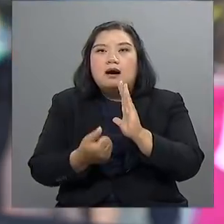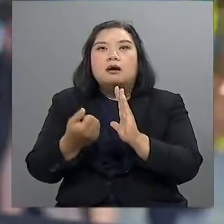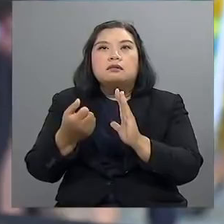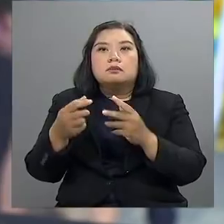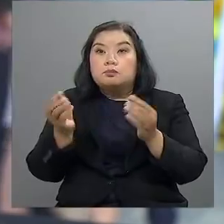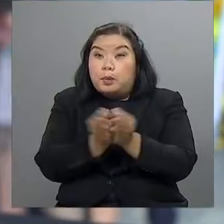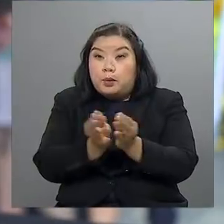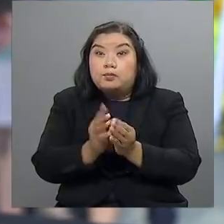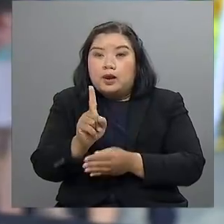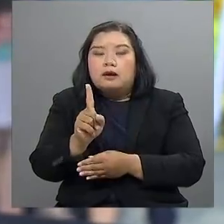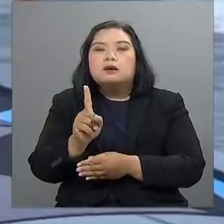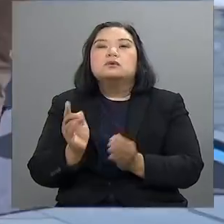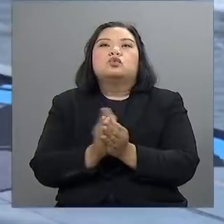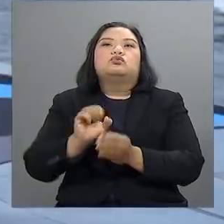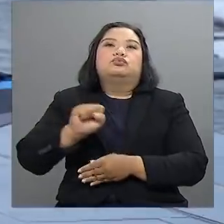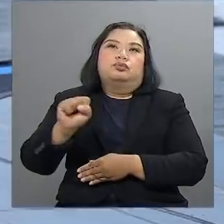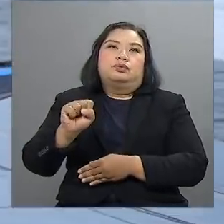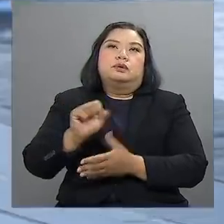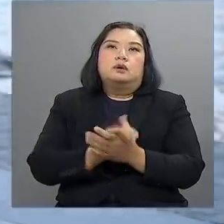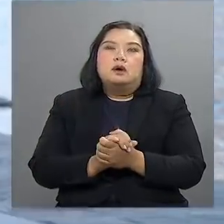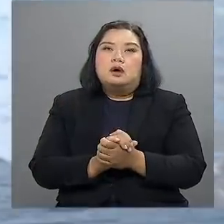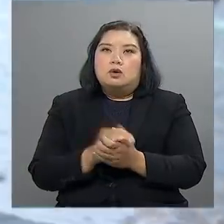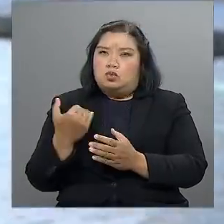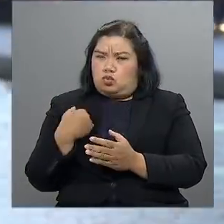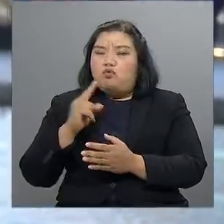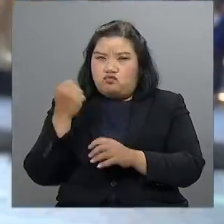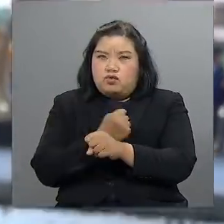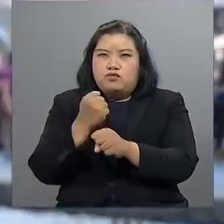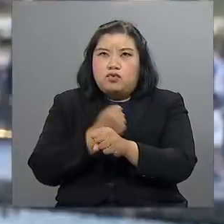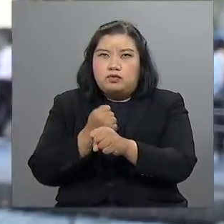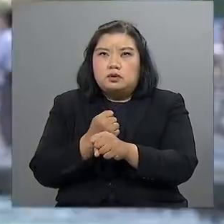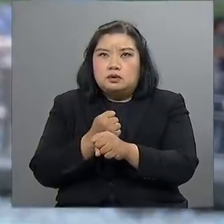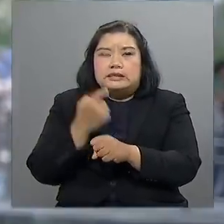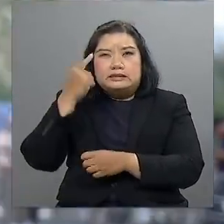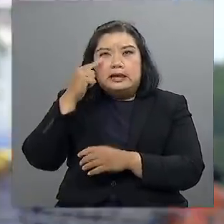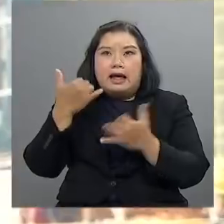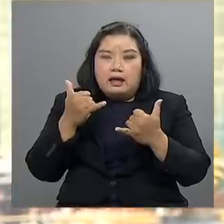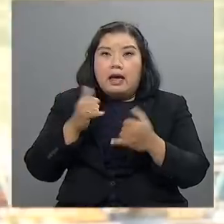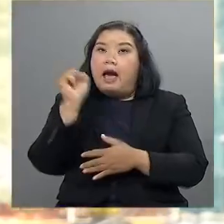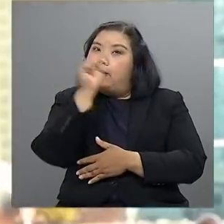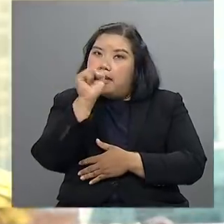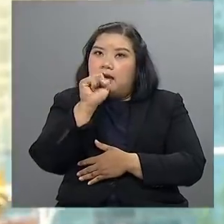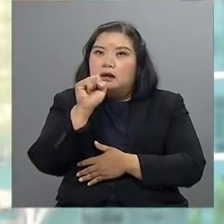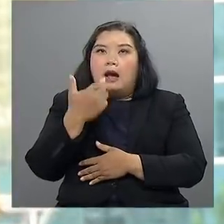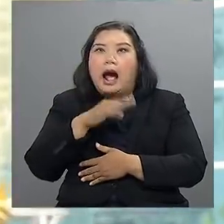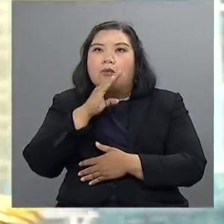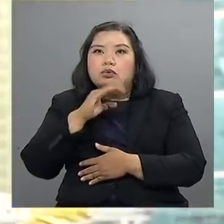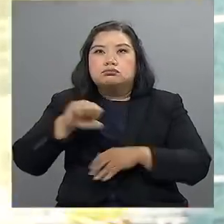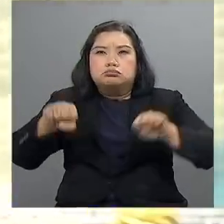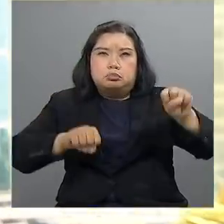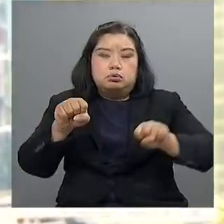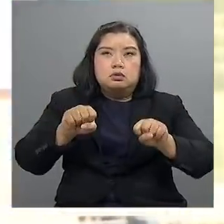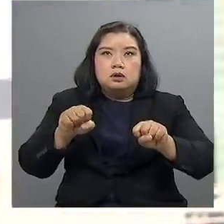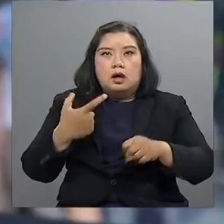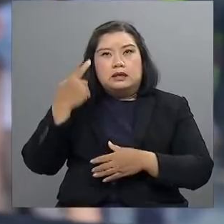บของเขาแบบนี้คือทุกอย่างเราต้องการพร้อมมันก็ต้องเป๊ะจังหวะเพลงก็มีผลถ้าความพร้อมกับจังหวะเพลงก็ต้องส